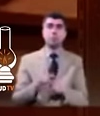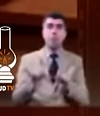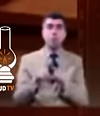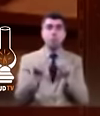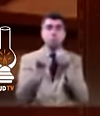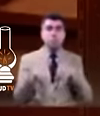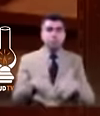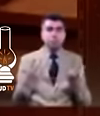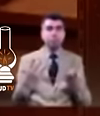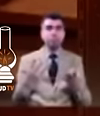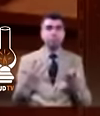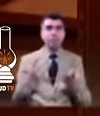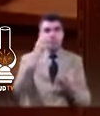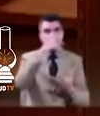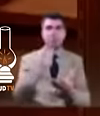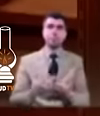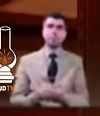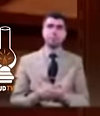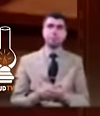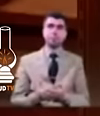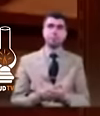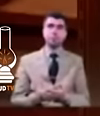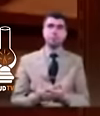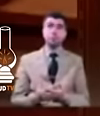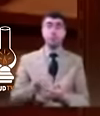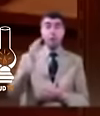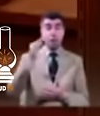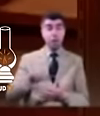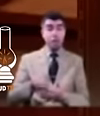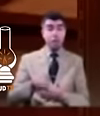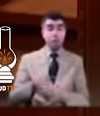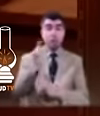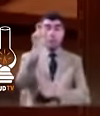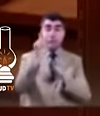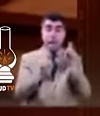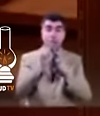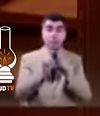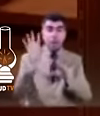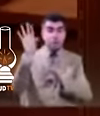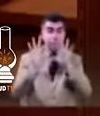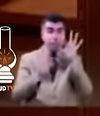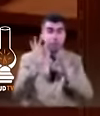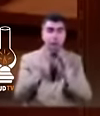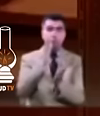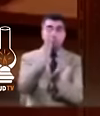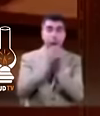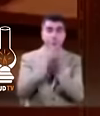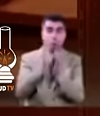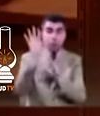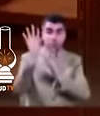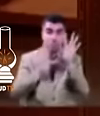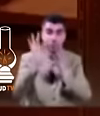وكيوصل المؤسسات للشلل. خاصك دير الثقه ديالك في الناس وتعطيهم